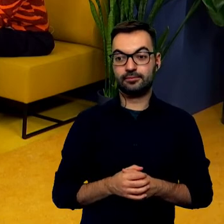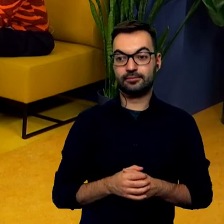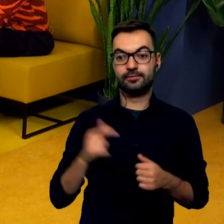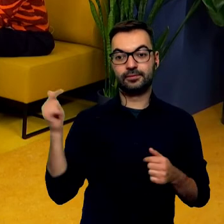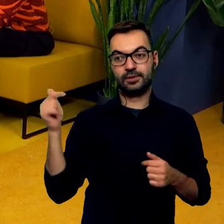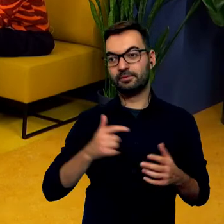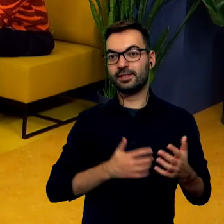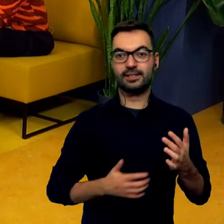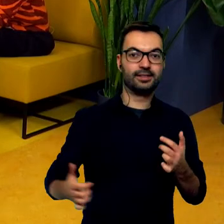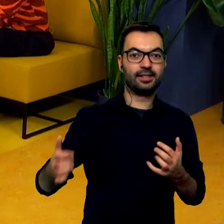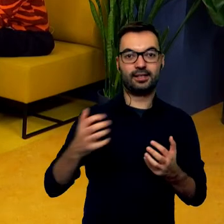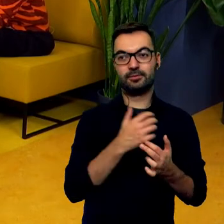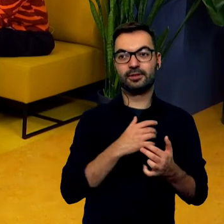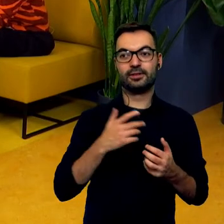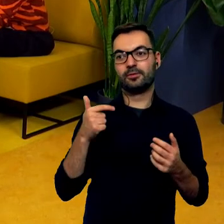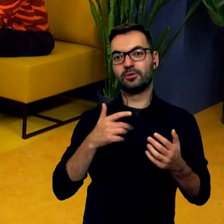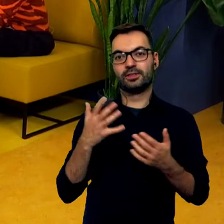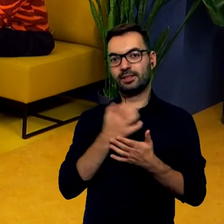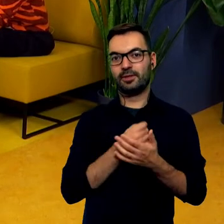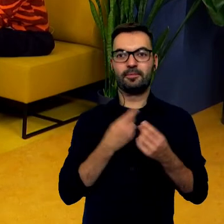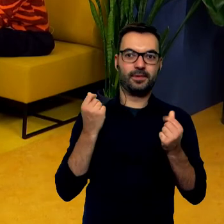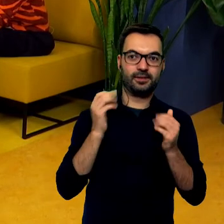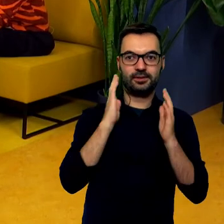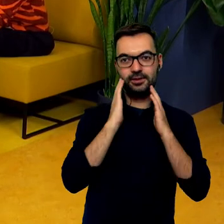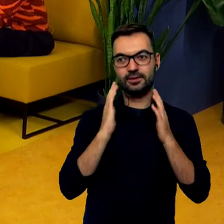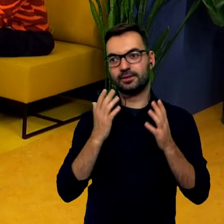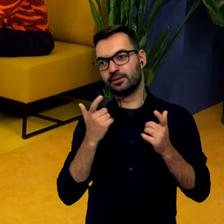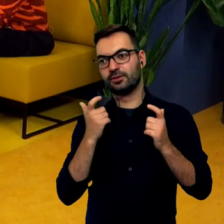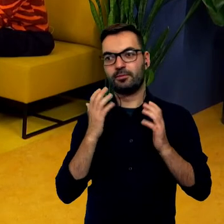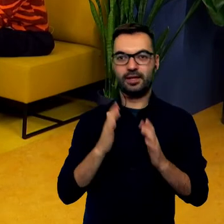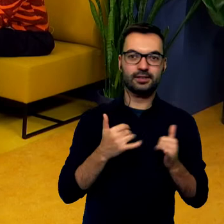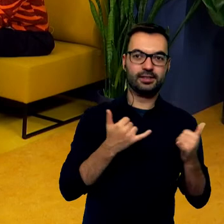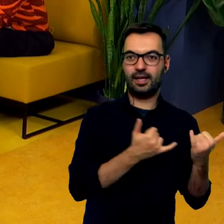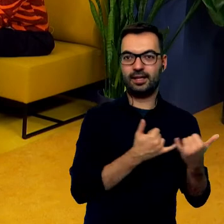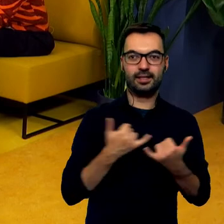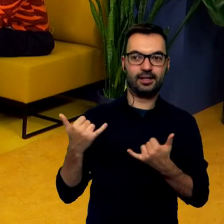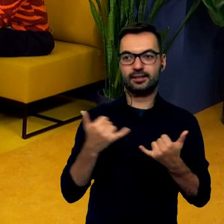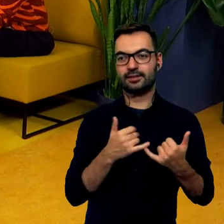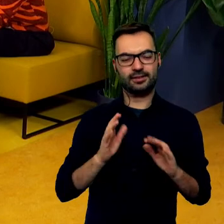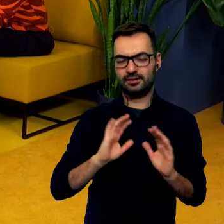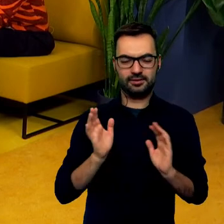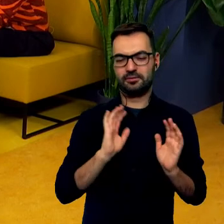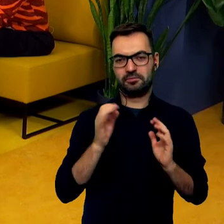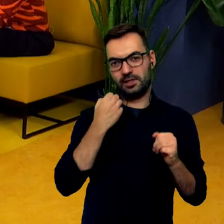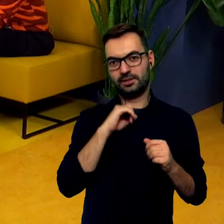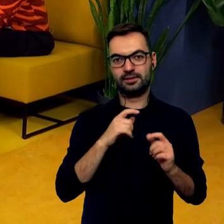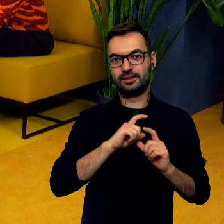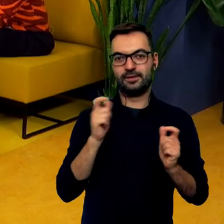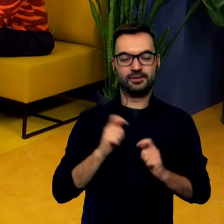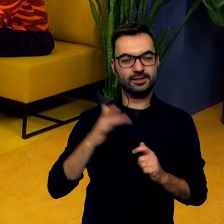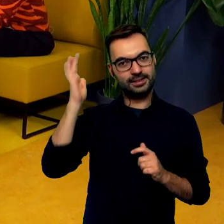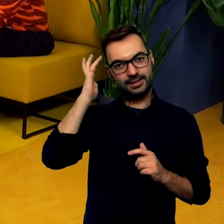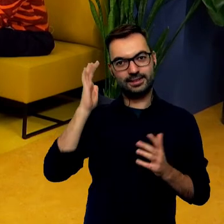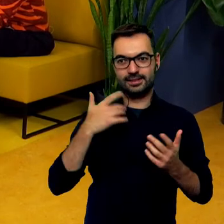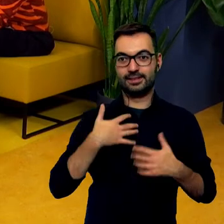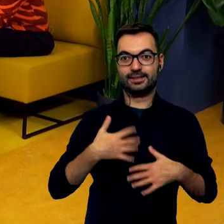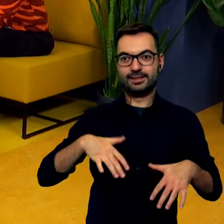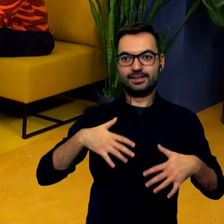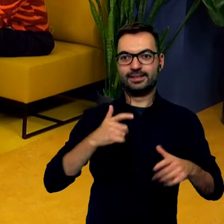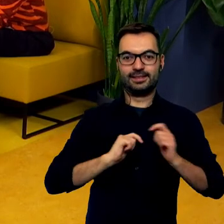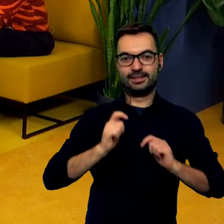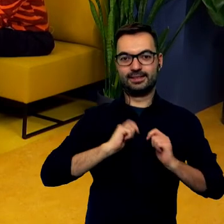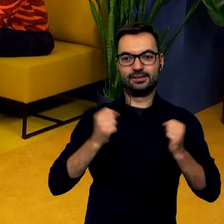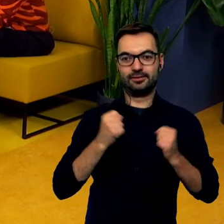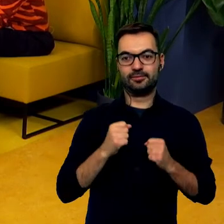że to trzeba zebrać jakąś tam określoną ilość pieniędzy i co to teraz... Nie, raczej jestem cały czas tak